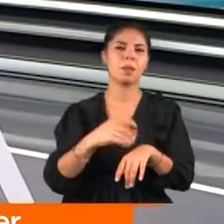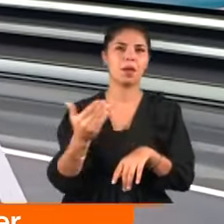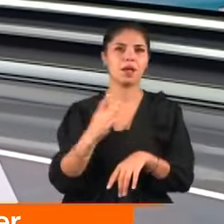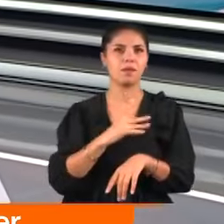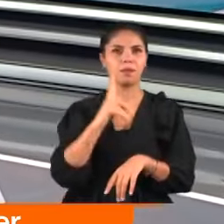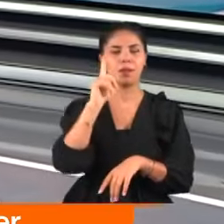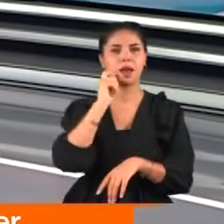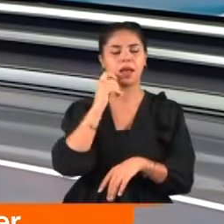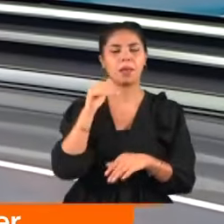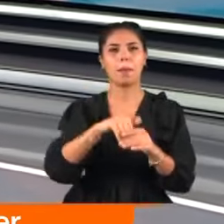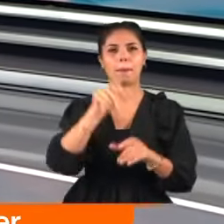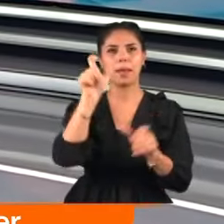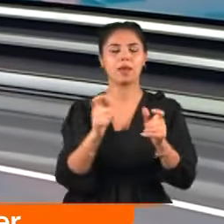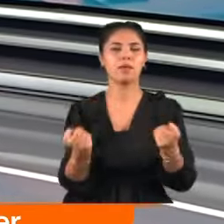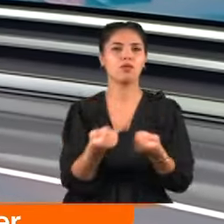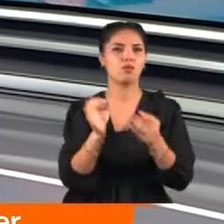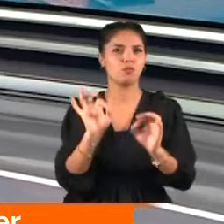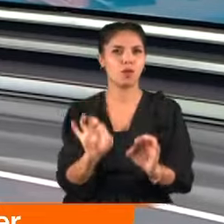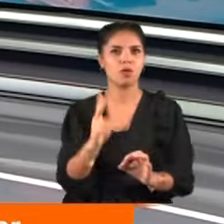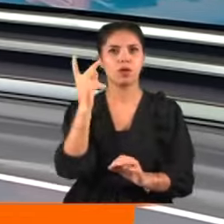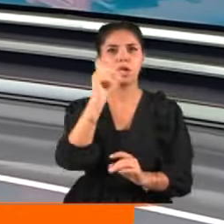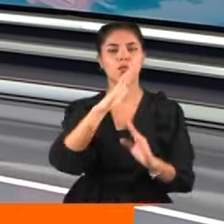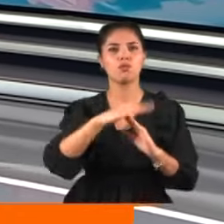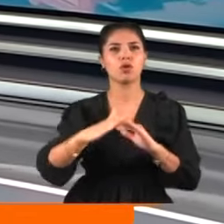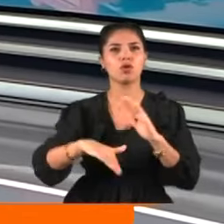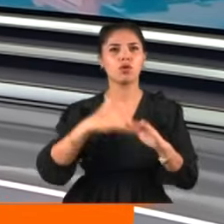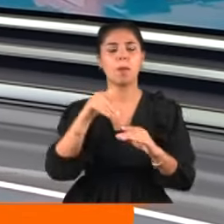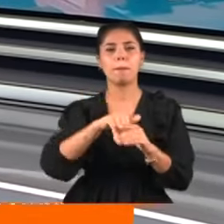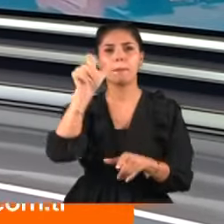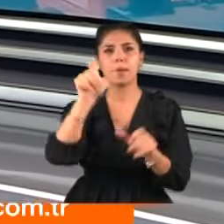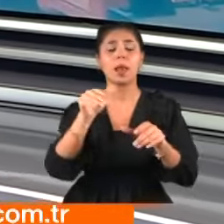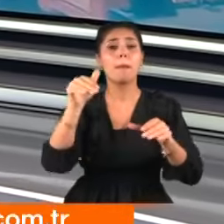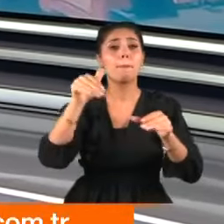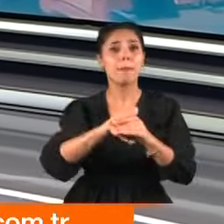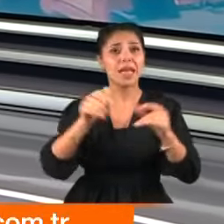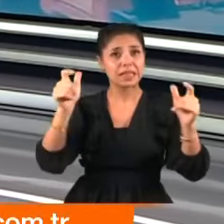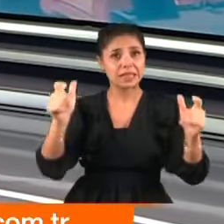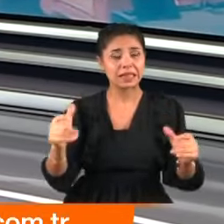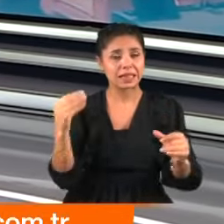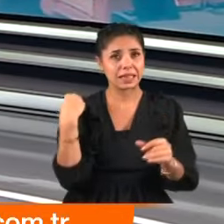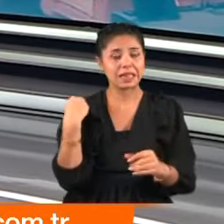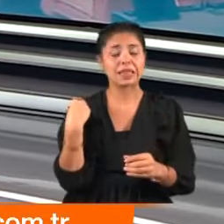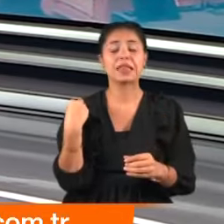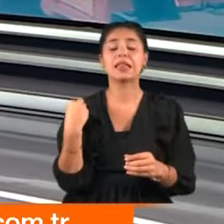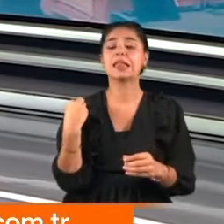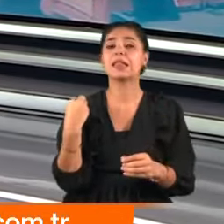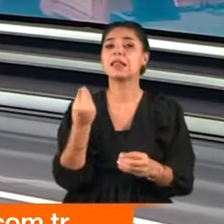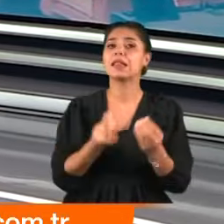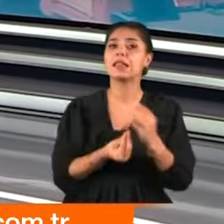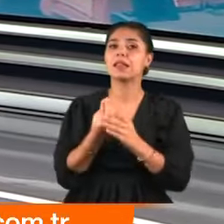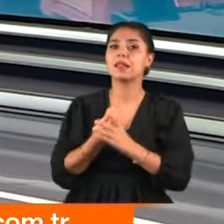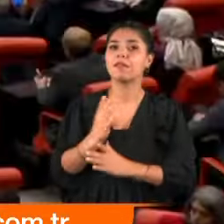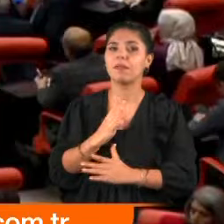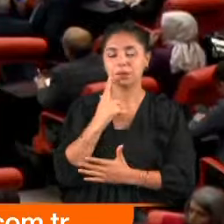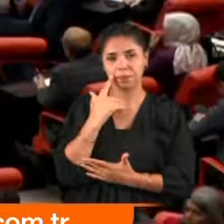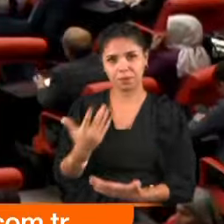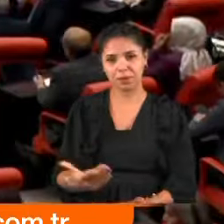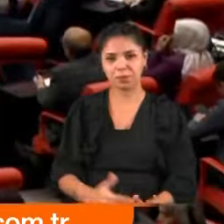Ekim'de milletvekilleri mesaiye başlayacak. 2 aylık aranın ardından vekilleri mecliste yenilikler bekliyor. Bakın nasıl.